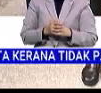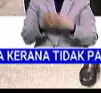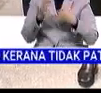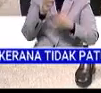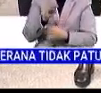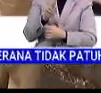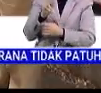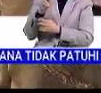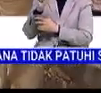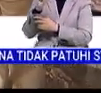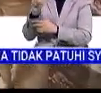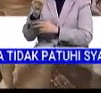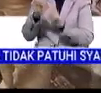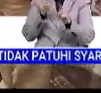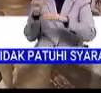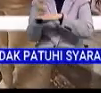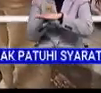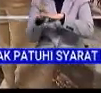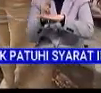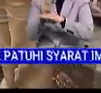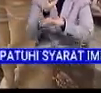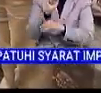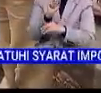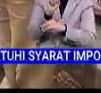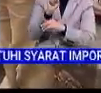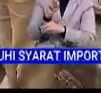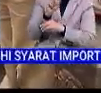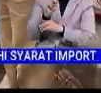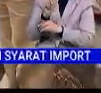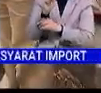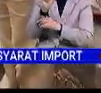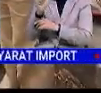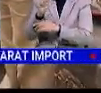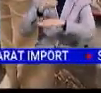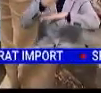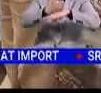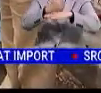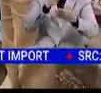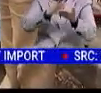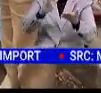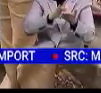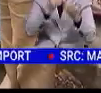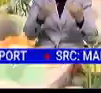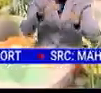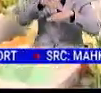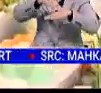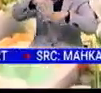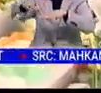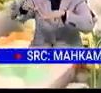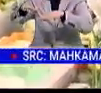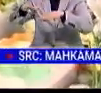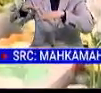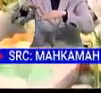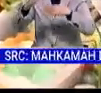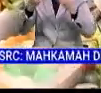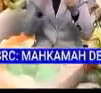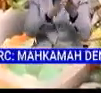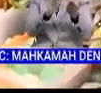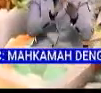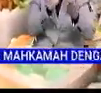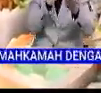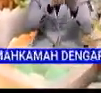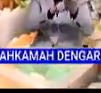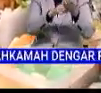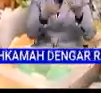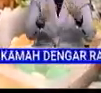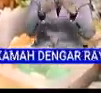anak syarikat Angkatan Koperasi Kebangsaan Malaysia Angkasa, telah mewujudkan aplikasi pasaran penghantaran mudah alih iaitu Mukmin Mart yang